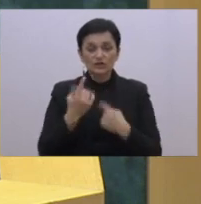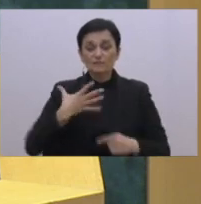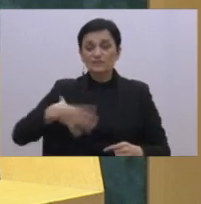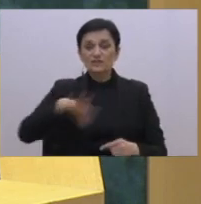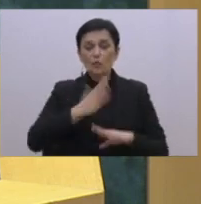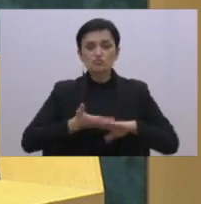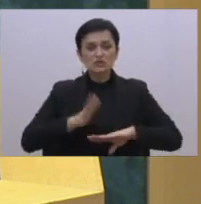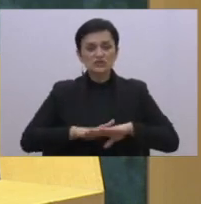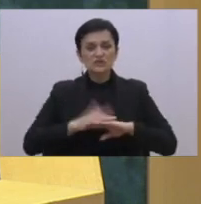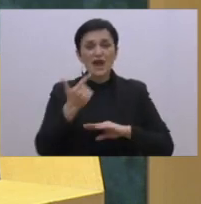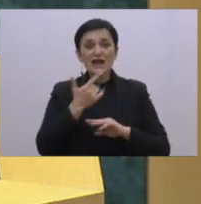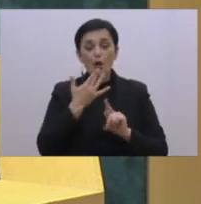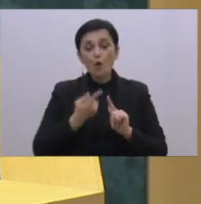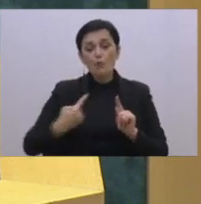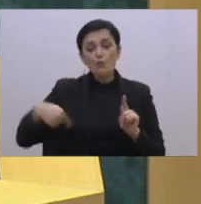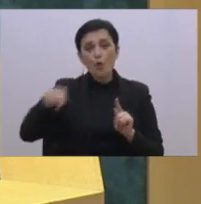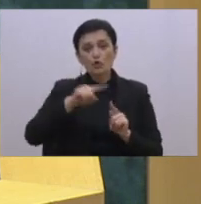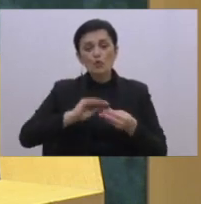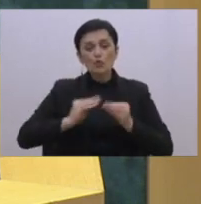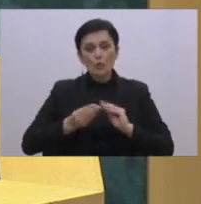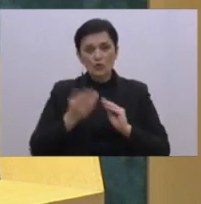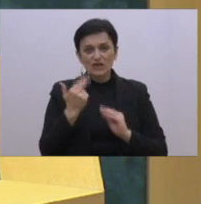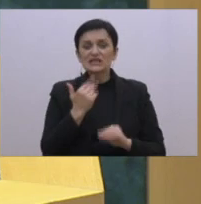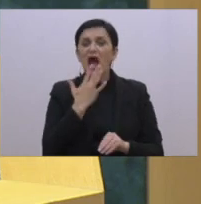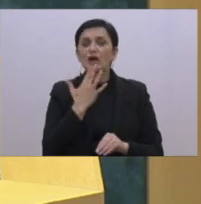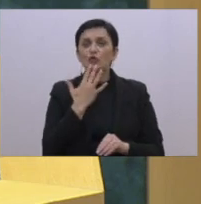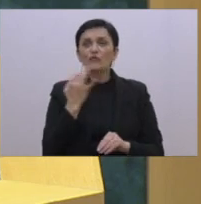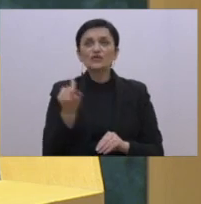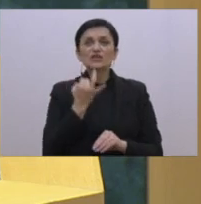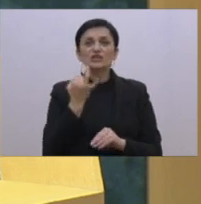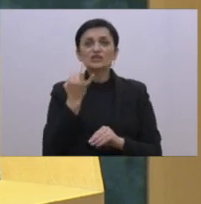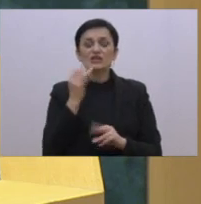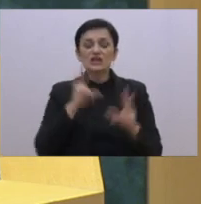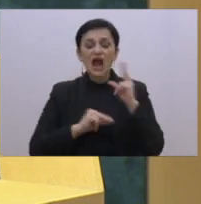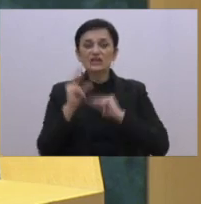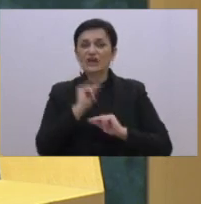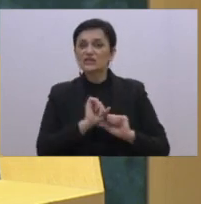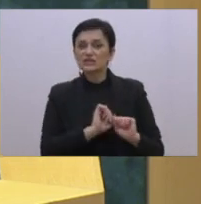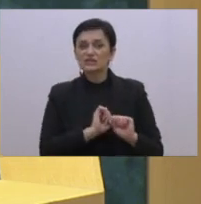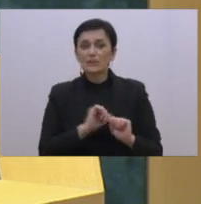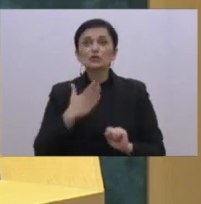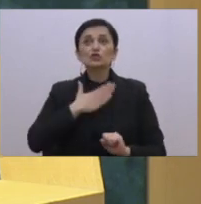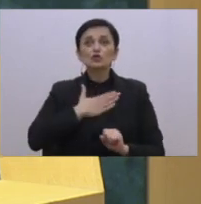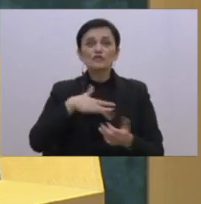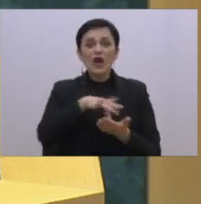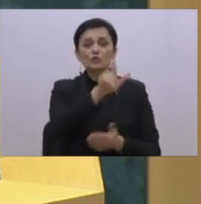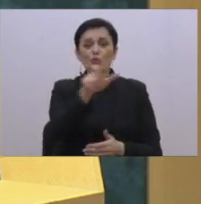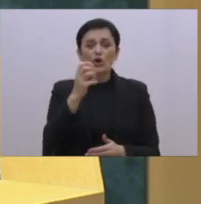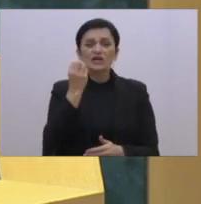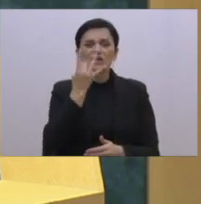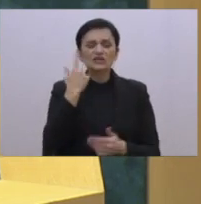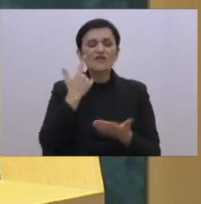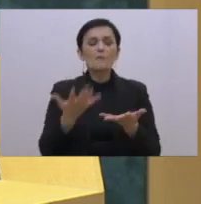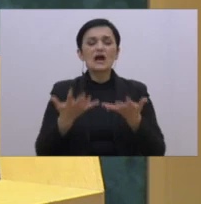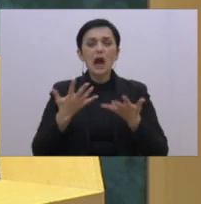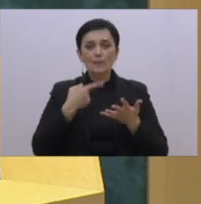საქართველოს მძიმე გეოპოლიტიკური გამოწვევების და ეროვნული ინტერესების გათვალისწინებით. ჩვენს მოსახლეობას კიდევ ერთხელ